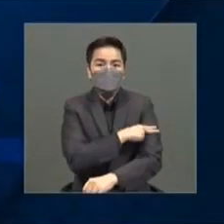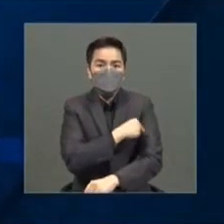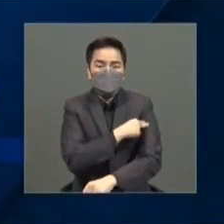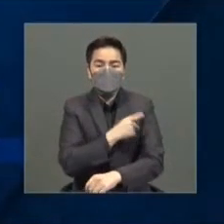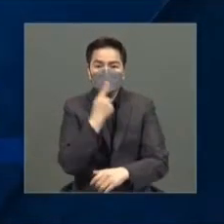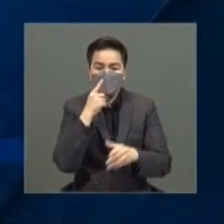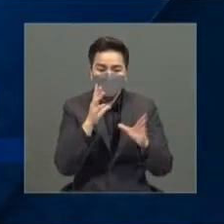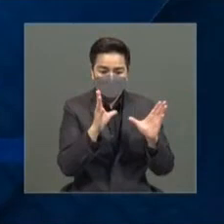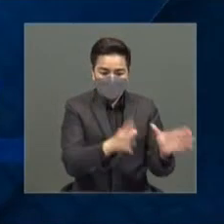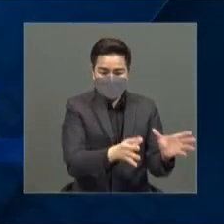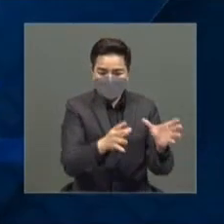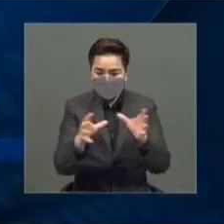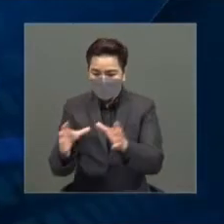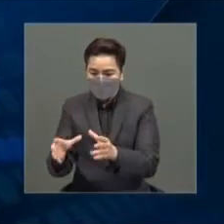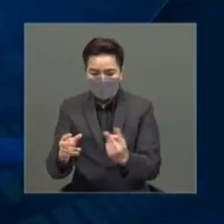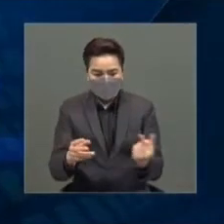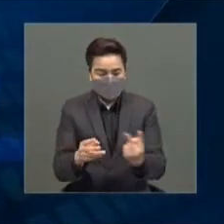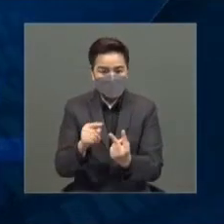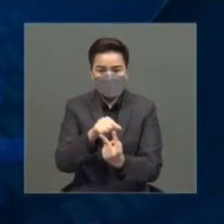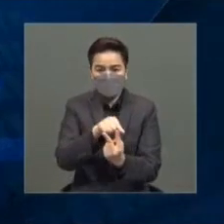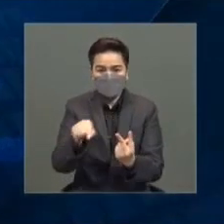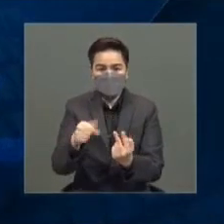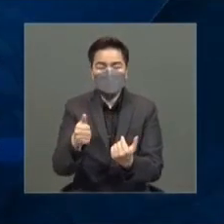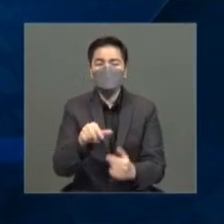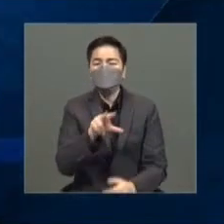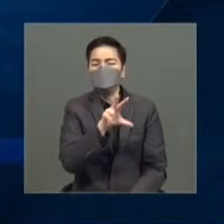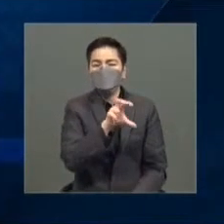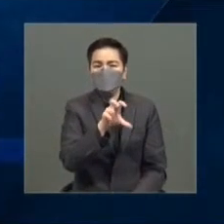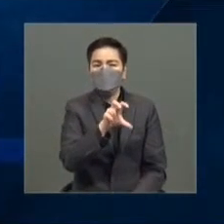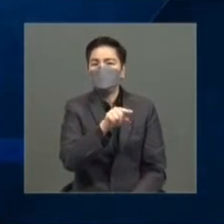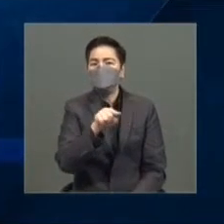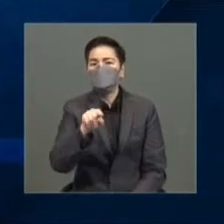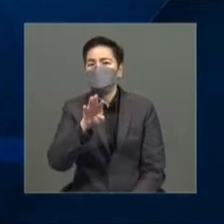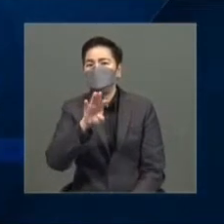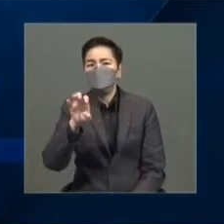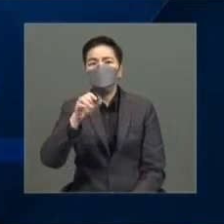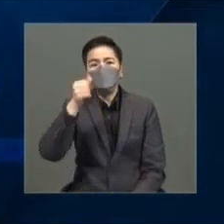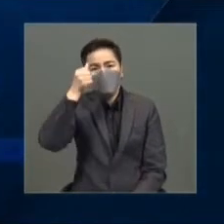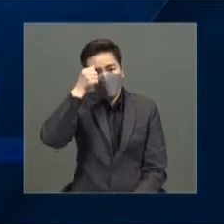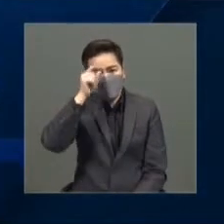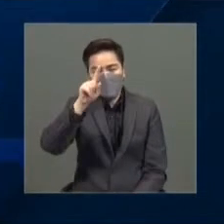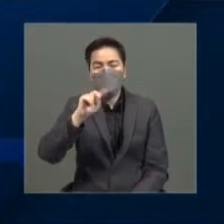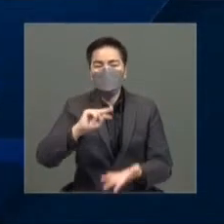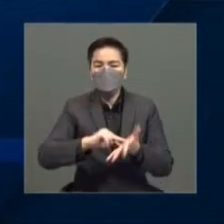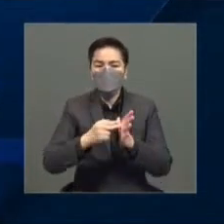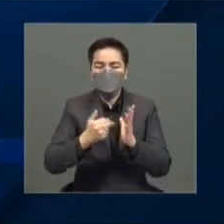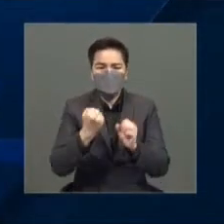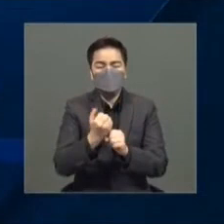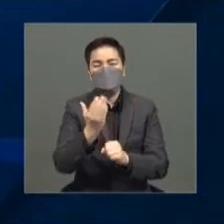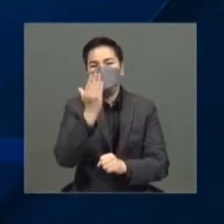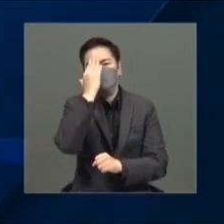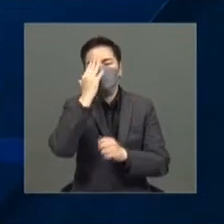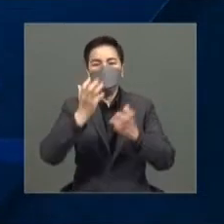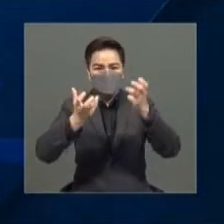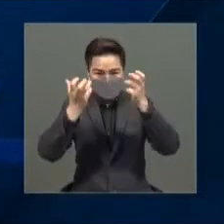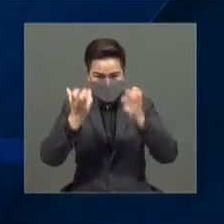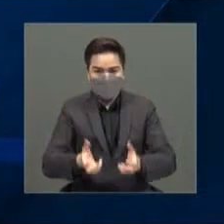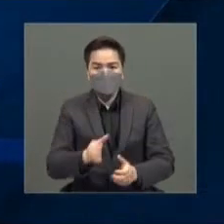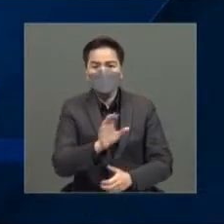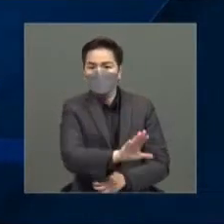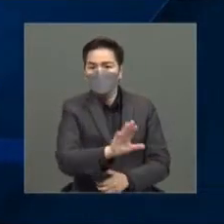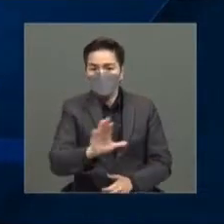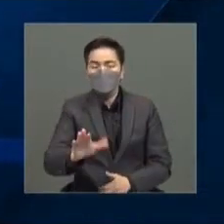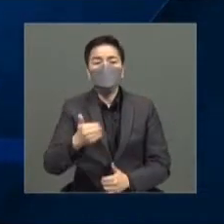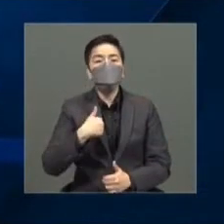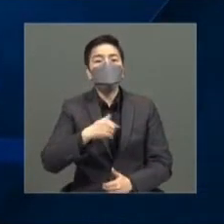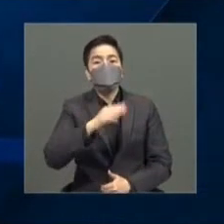ตรวจ2กลุ่มนี้เนี่ยตัวเลขอยู่ที่ 3-400 รายต่อวันถือได้ว่าเป็นภาระหน้างานเหมือนกันเพราะฉะนั้นเนี่ยถ้